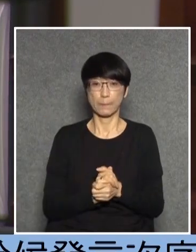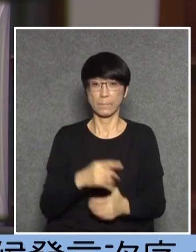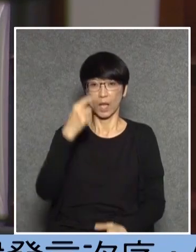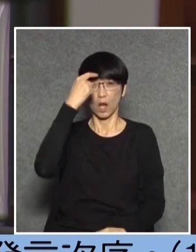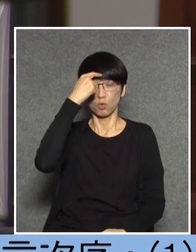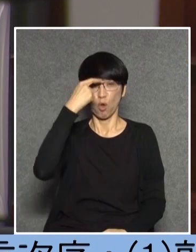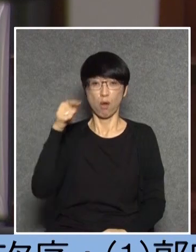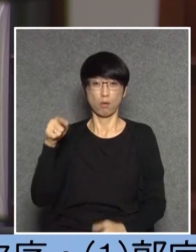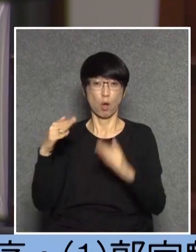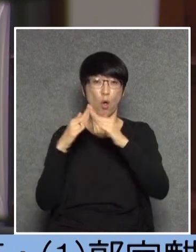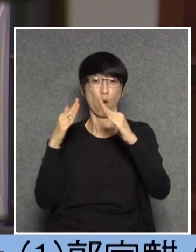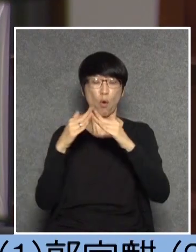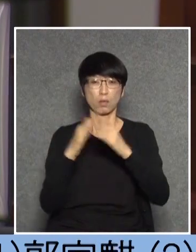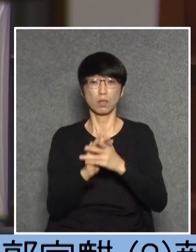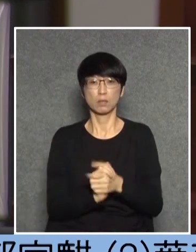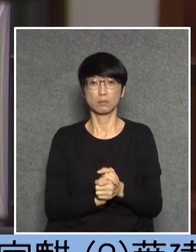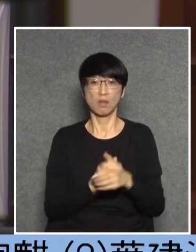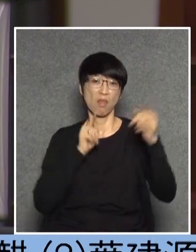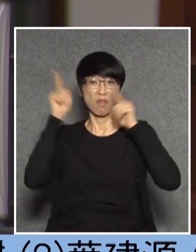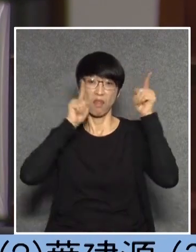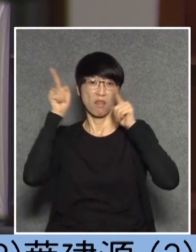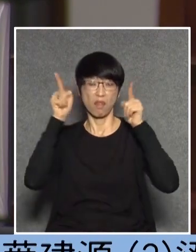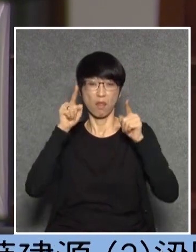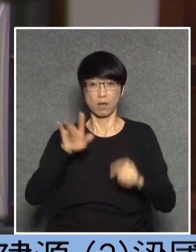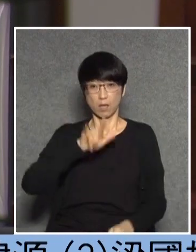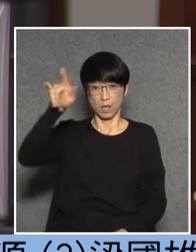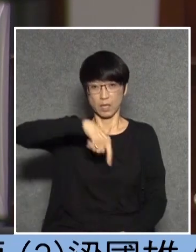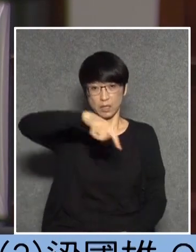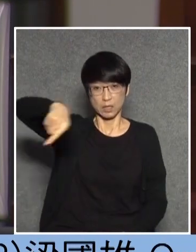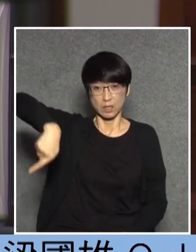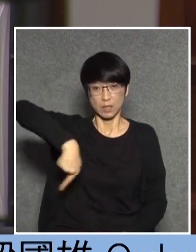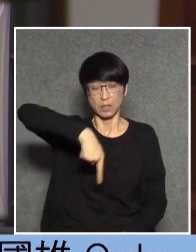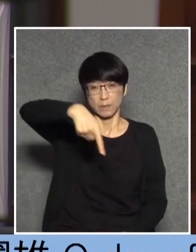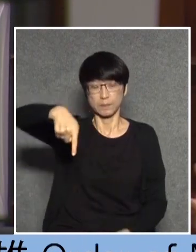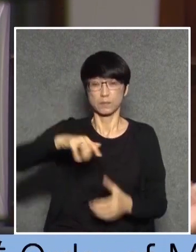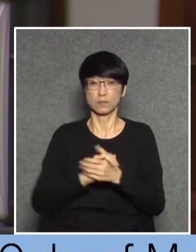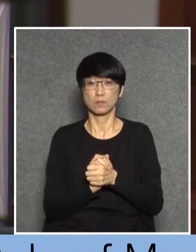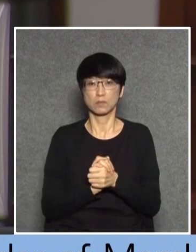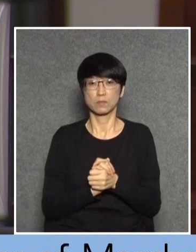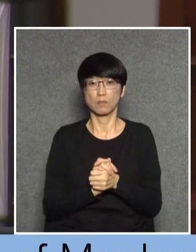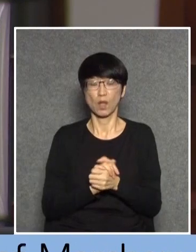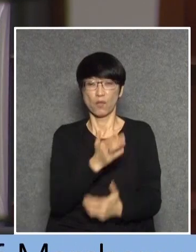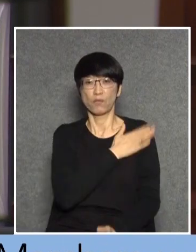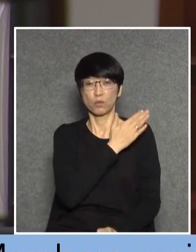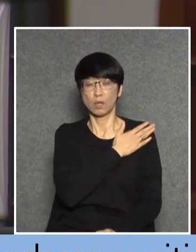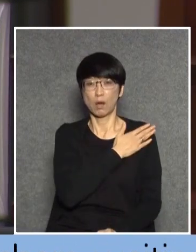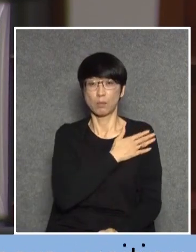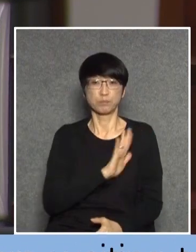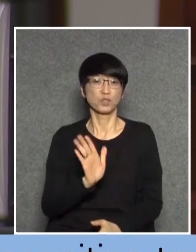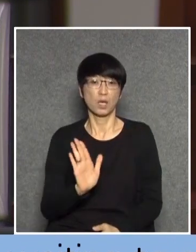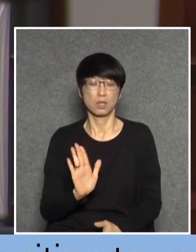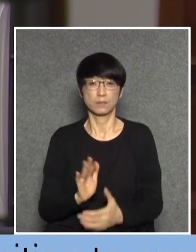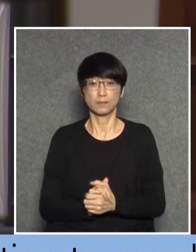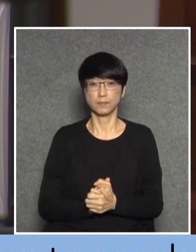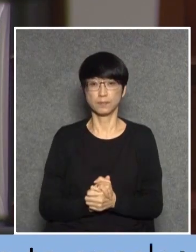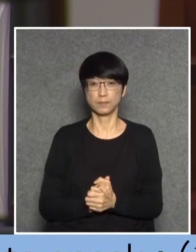梁氏家族嗰種大膽妄為喺個機場嗰度整個大嘅窿出嚟，又係唔使負責嘅，係咪？咁大